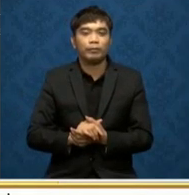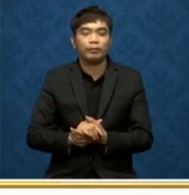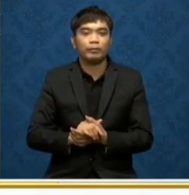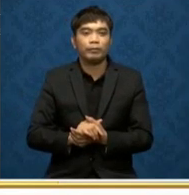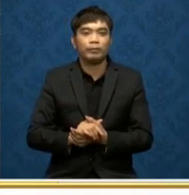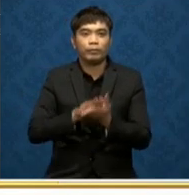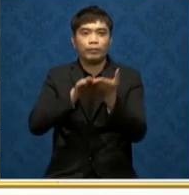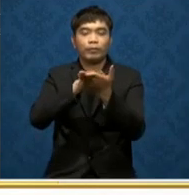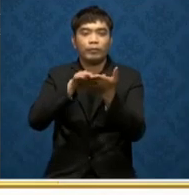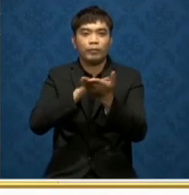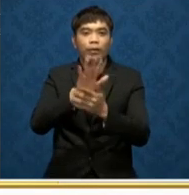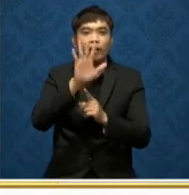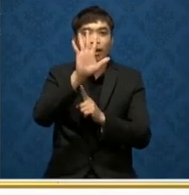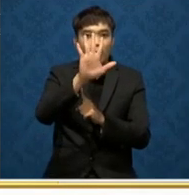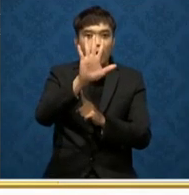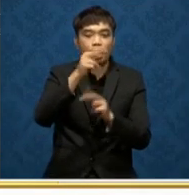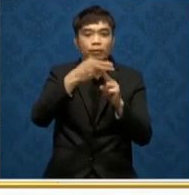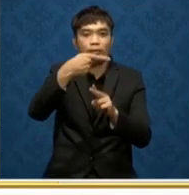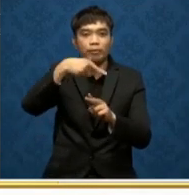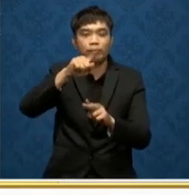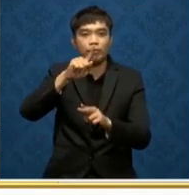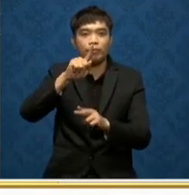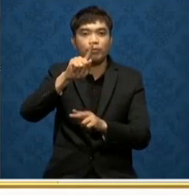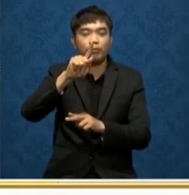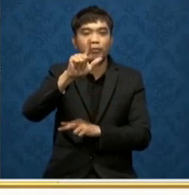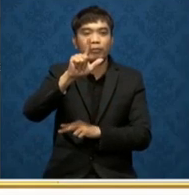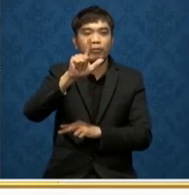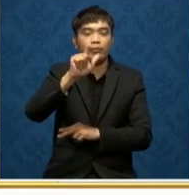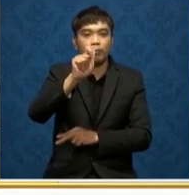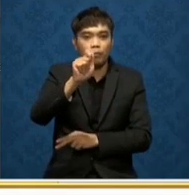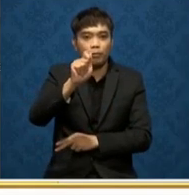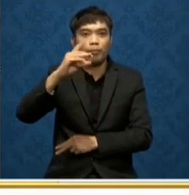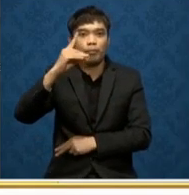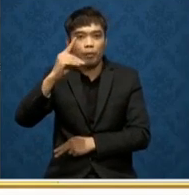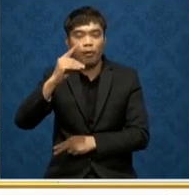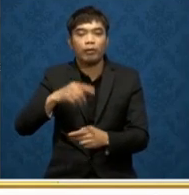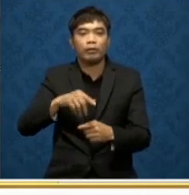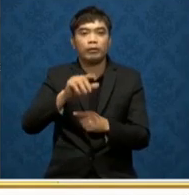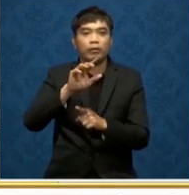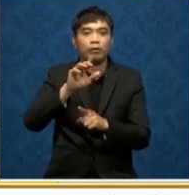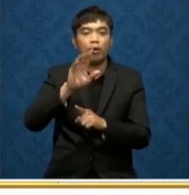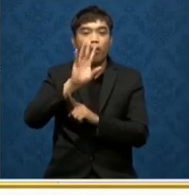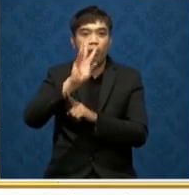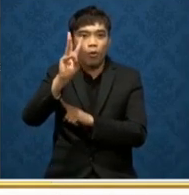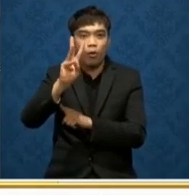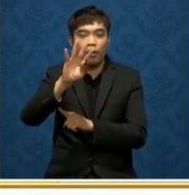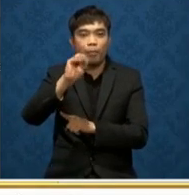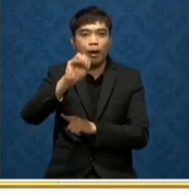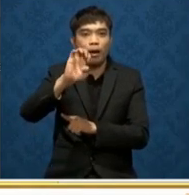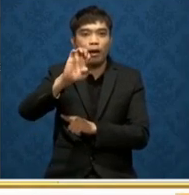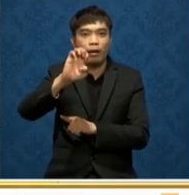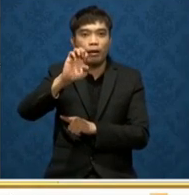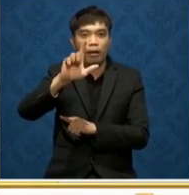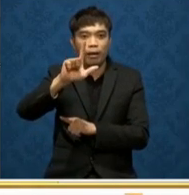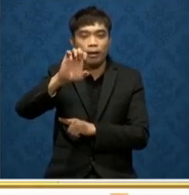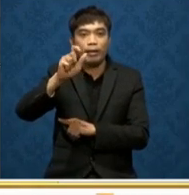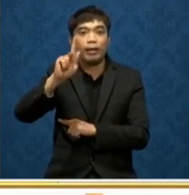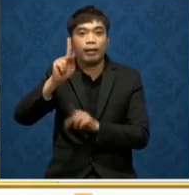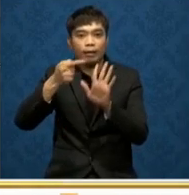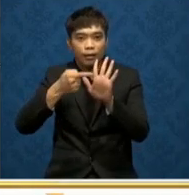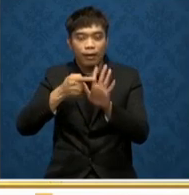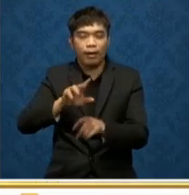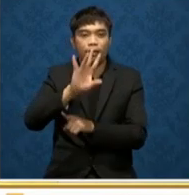ประธานโทษค่ะ 5. นายปลอดประสบนายปลอดประสบสุรัสวดี 6. นางสาวมริกาจิรพันธ์วานิช 7.